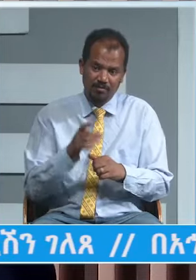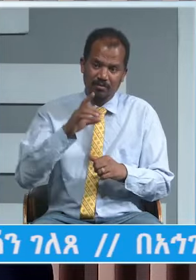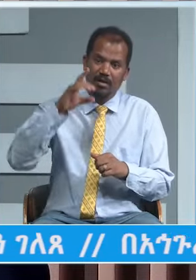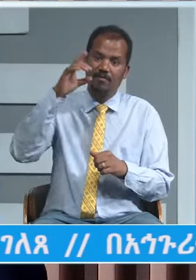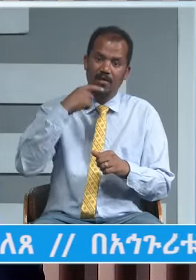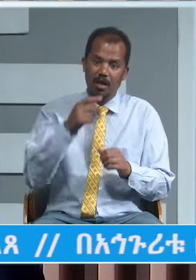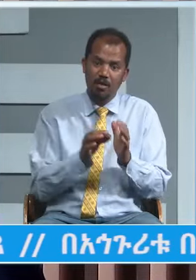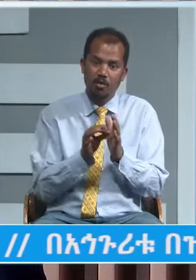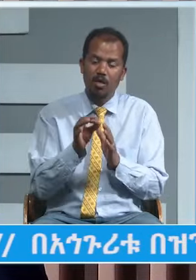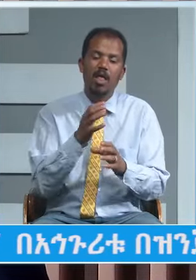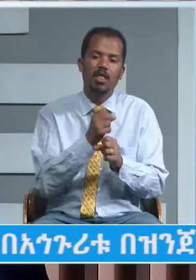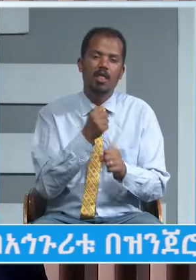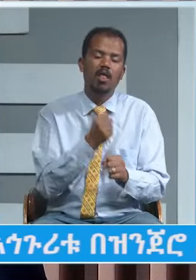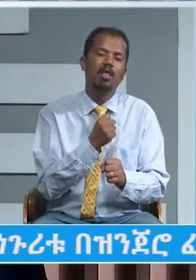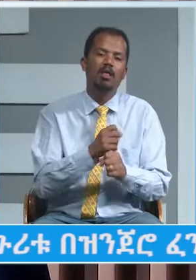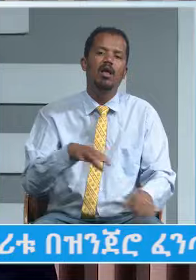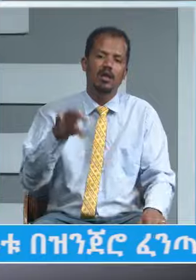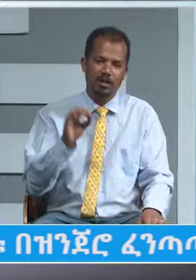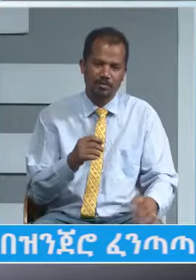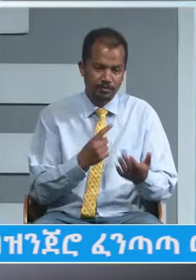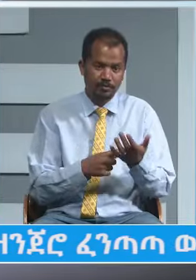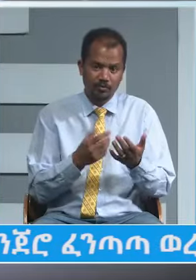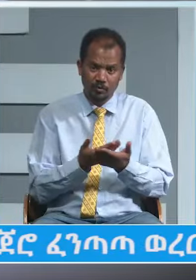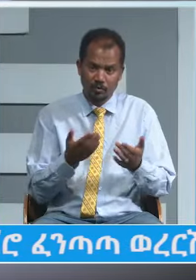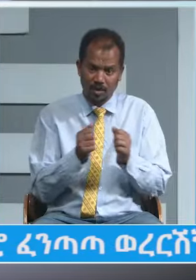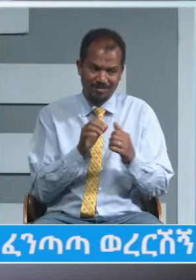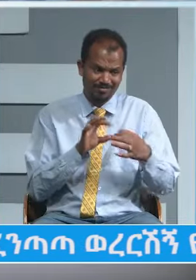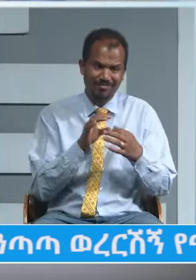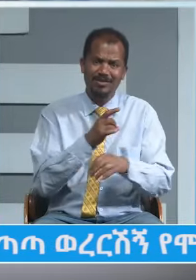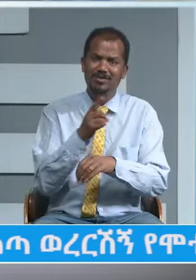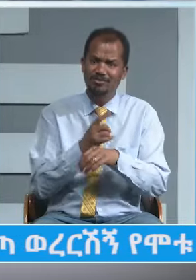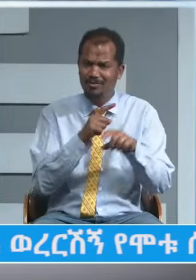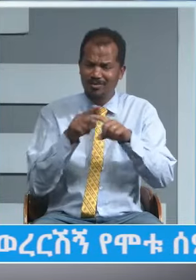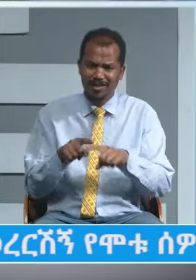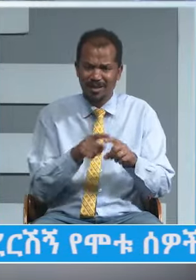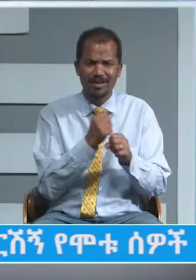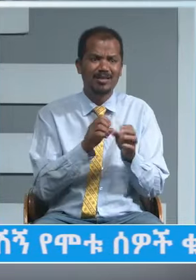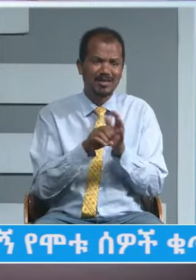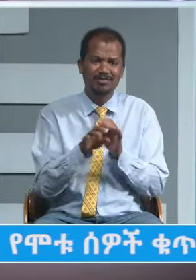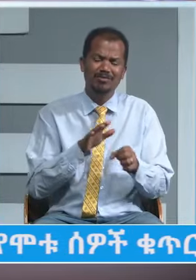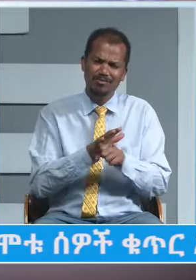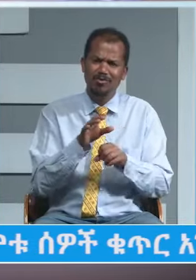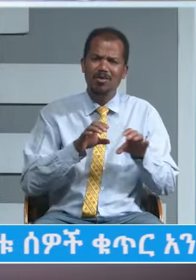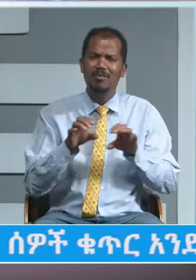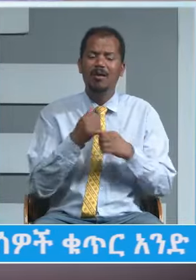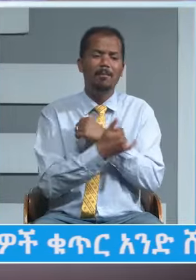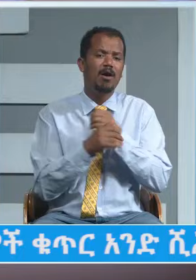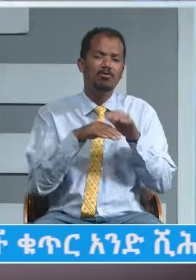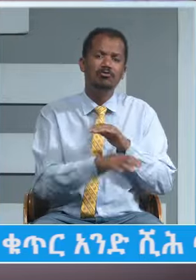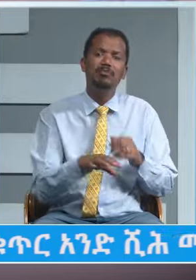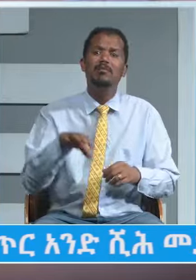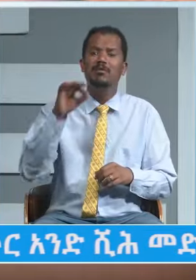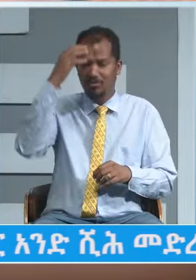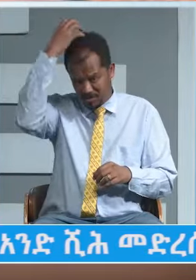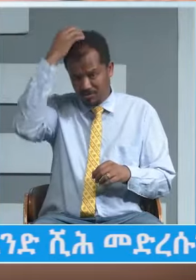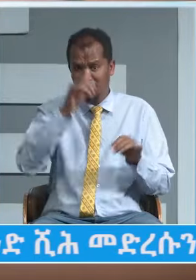ከፍ ያለ ቁጥር ይዘን እየሰራን እንገኛለን። ከዚህ ጉዳይ ጋር ተያይዞ ዜጎችን በተለያዩ የስራ ዘርፎች ብቁ ለማድረግ በሀገር ውስጥ